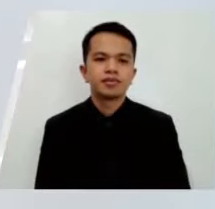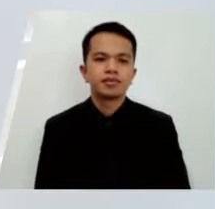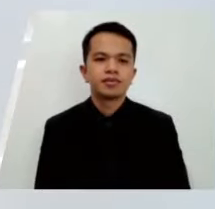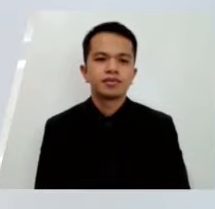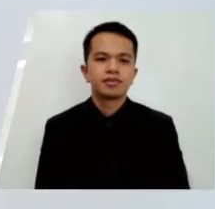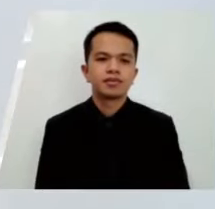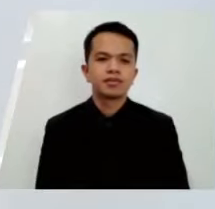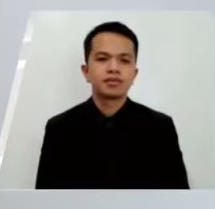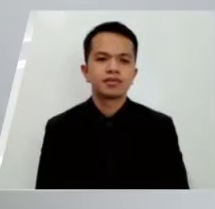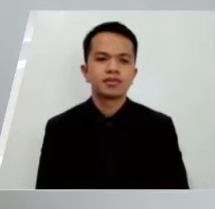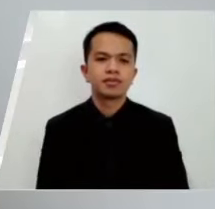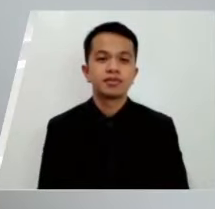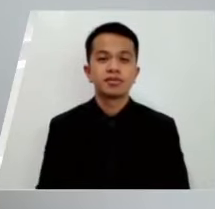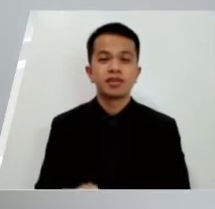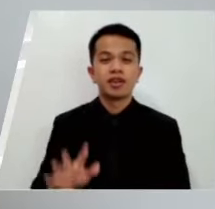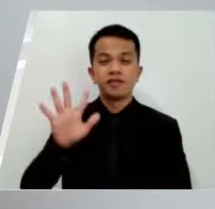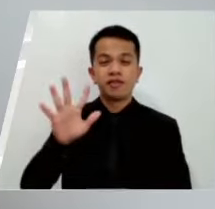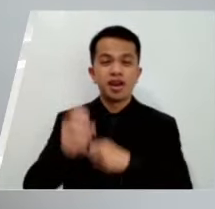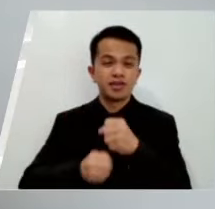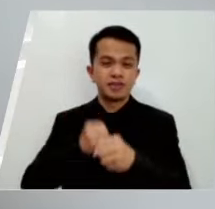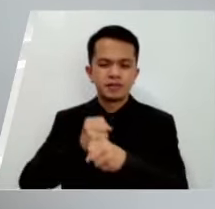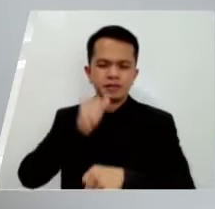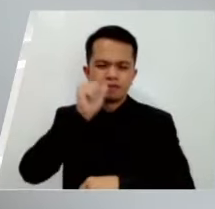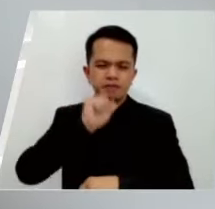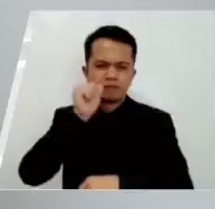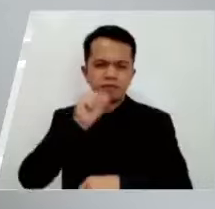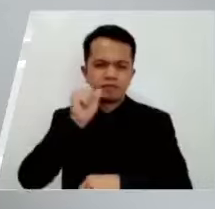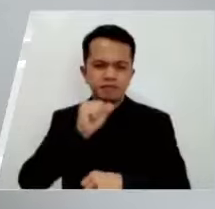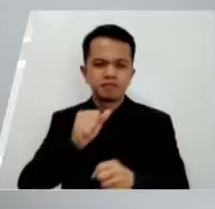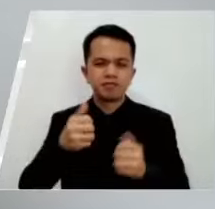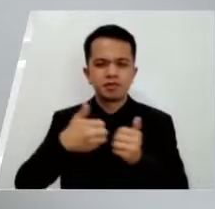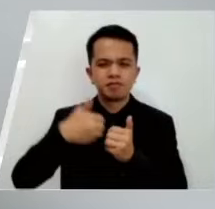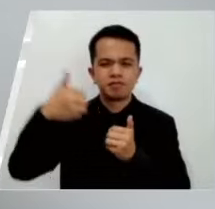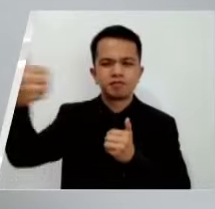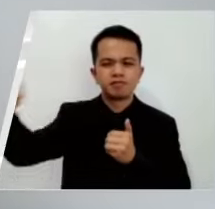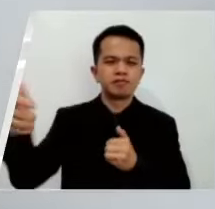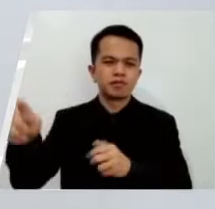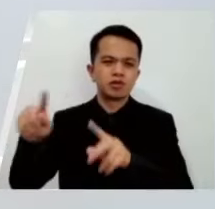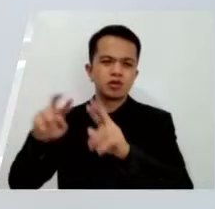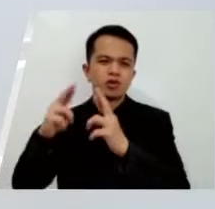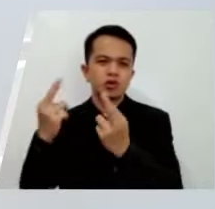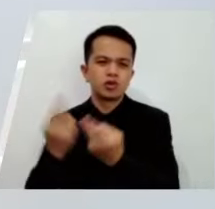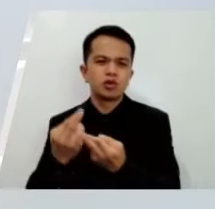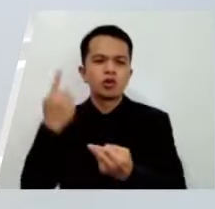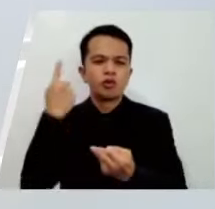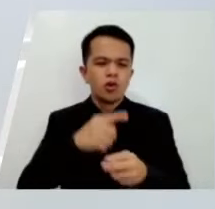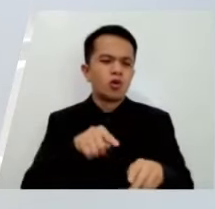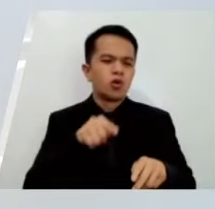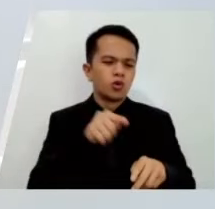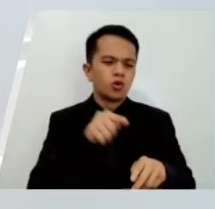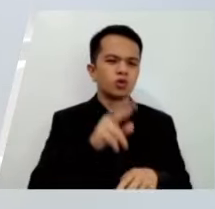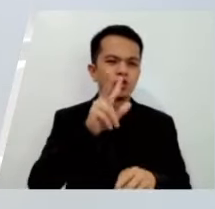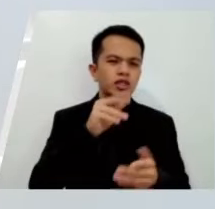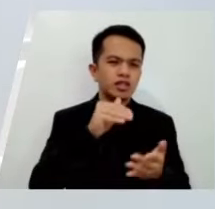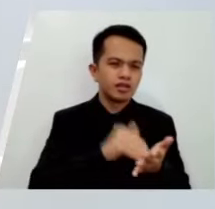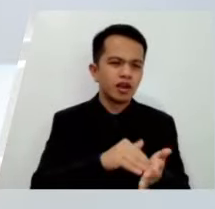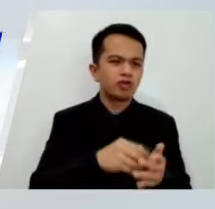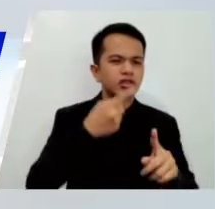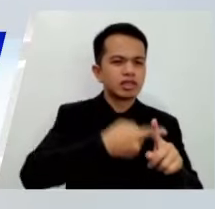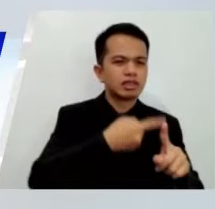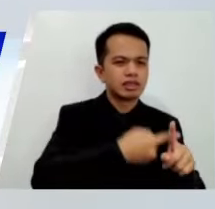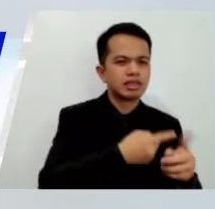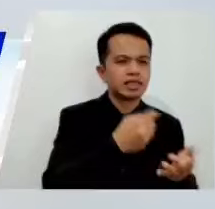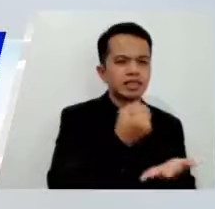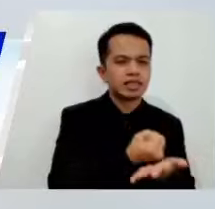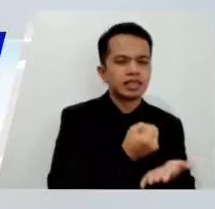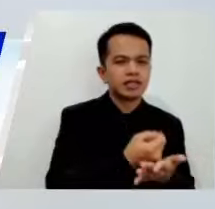Limang taon tiniis noon ni Margarita ang mawalay sa mga mahal sa buhay para sa 30,000 pisong buwan ng sahod bilang healthcare worker sa